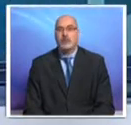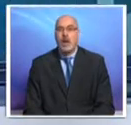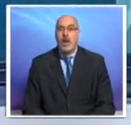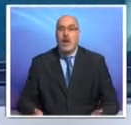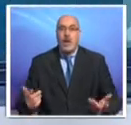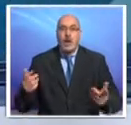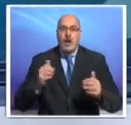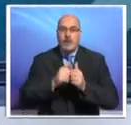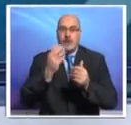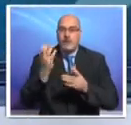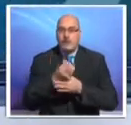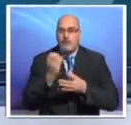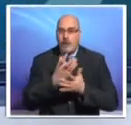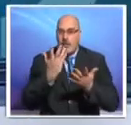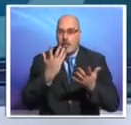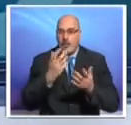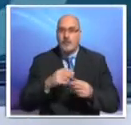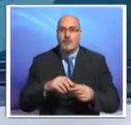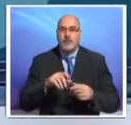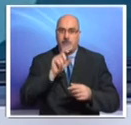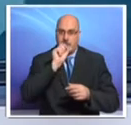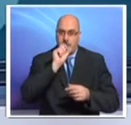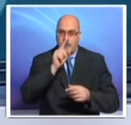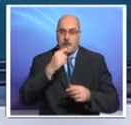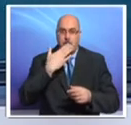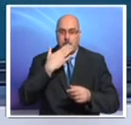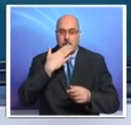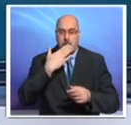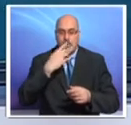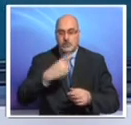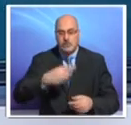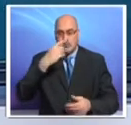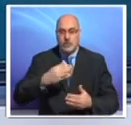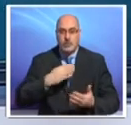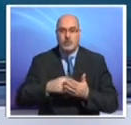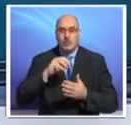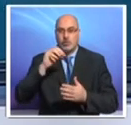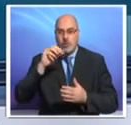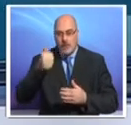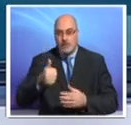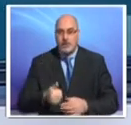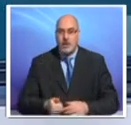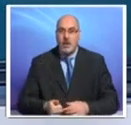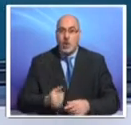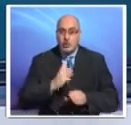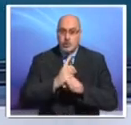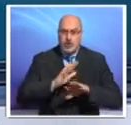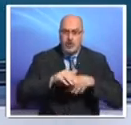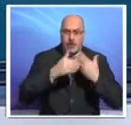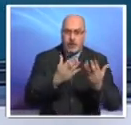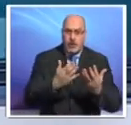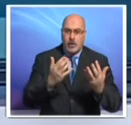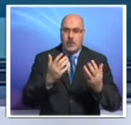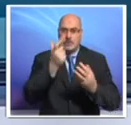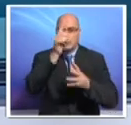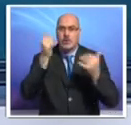بهذه اللوحات الفولكلورية نختم هذه النشرة، قدمناها لكم من تلفزيون الجزائر. بعد قليل قراءة جديدة فيما رصد في صحف هذا الصباح،